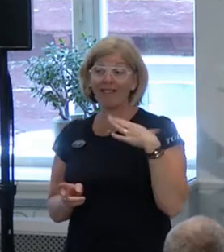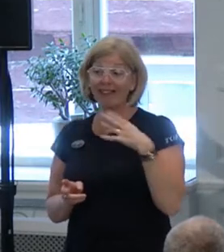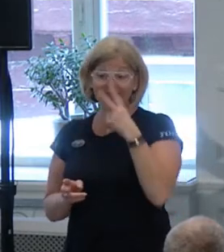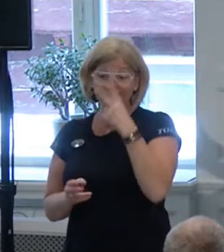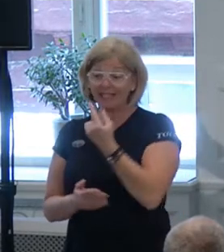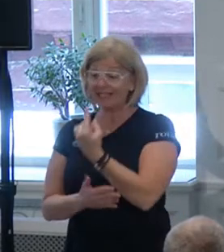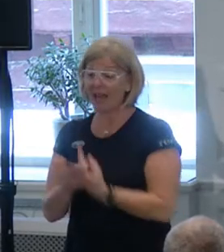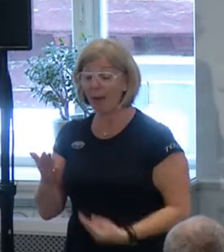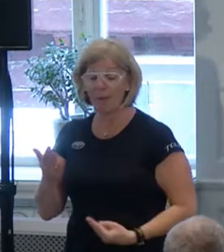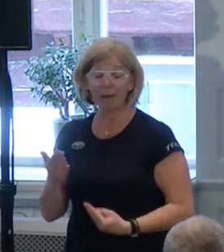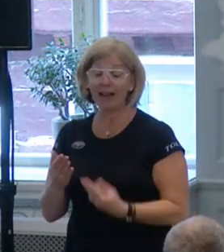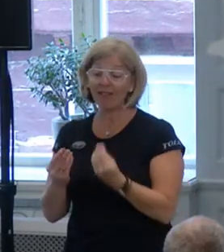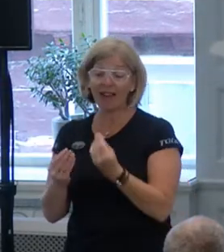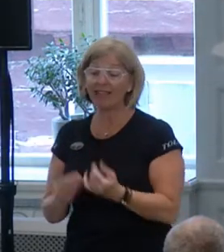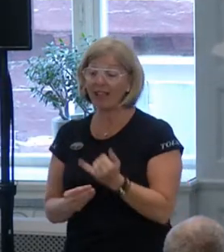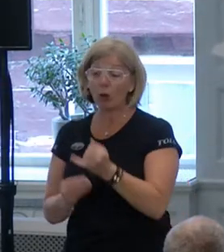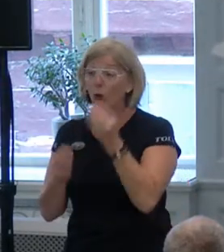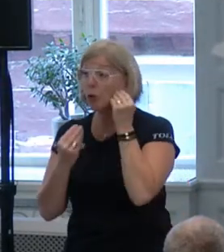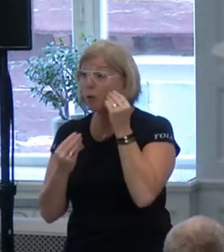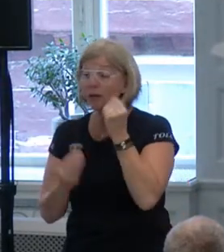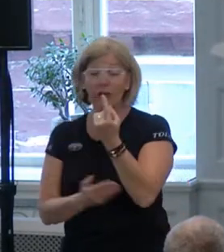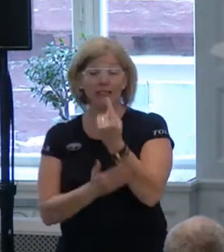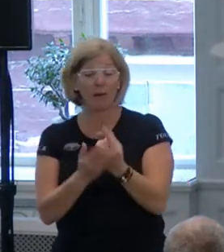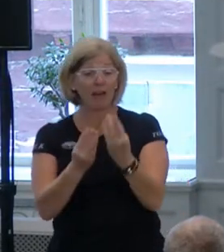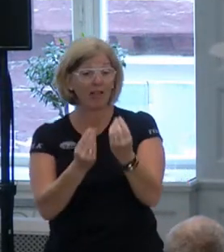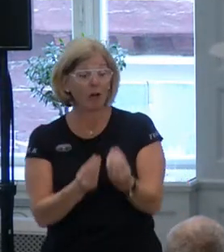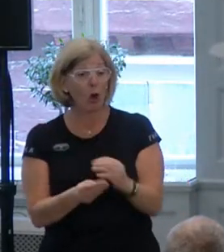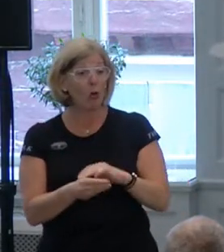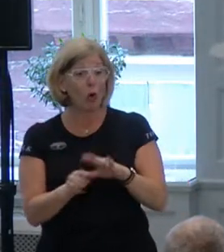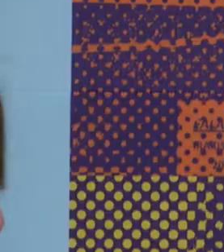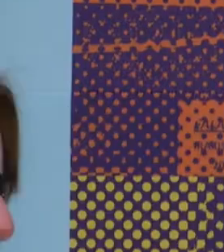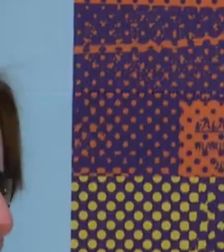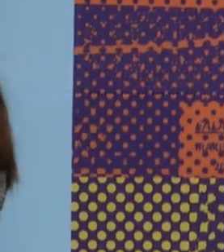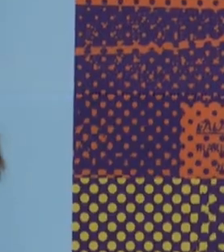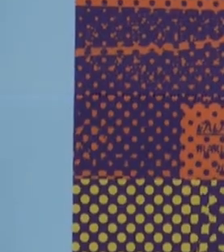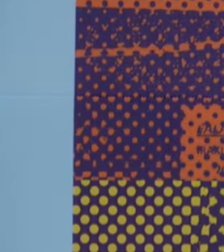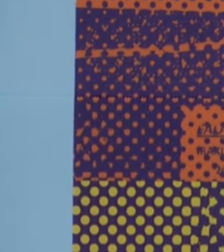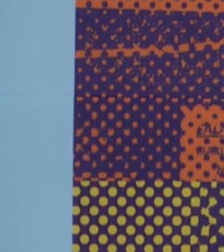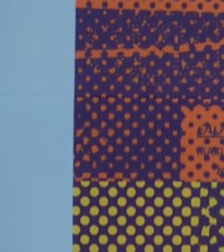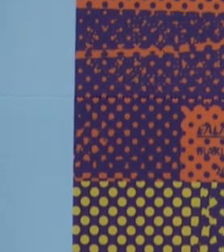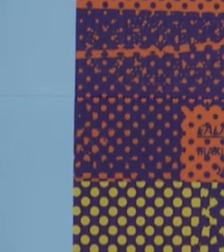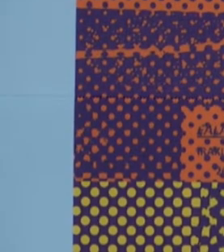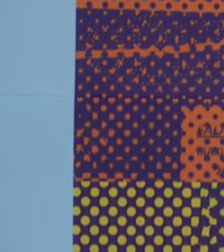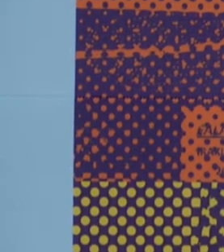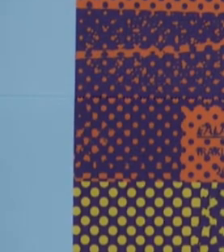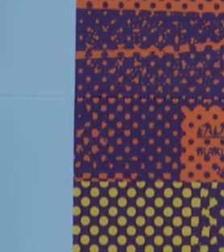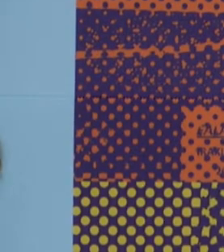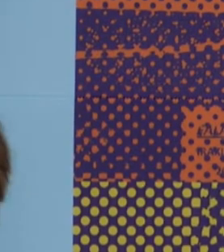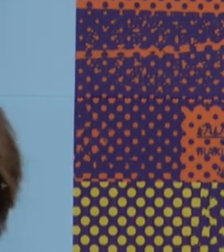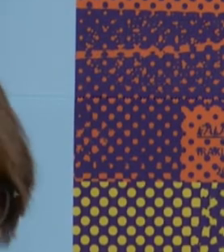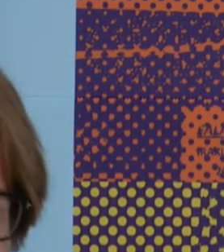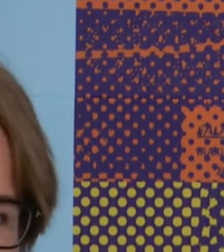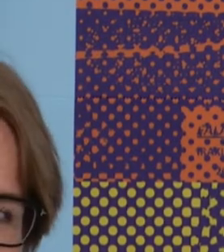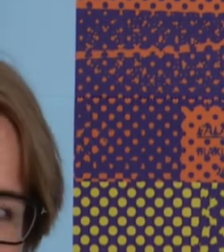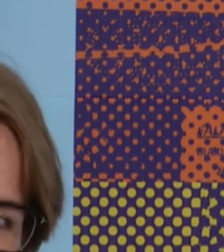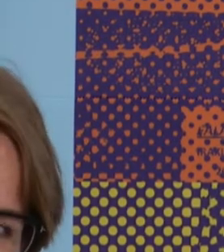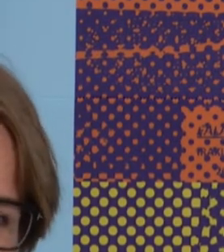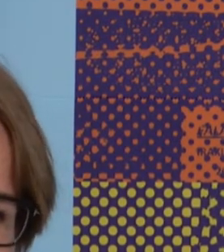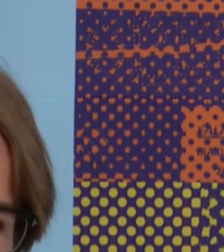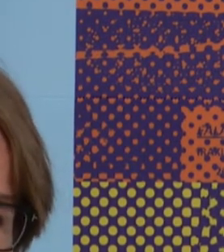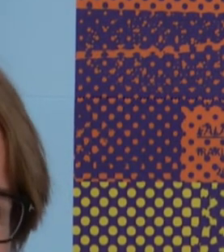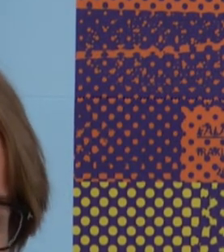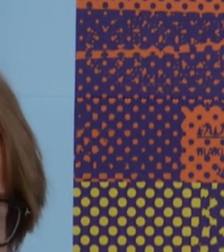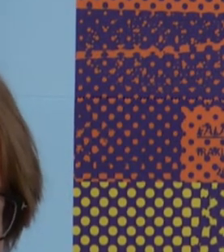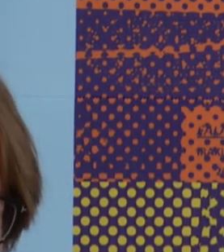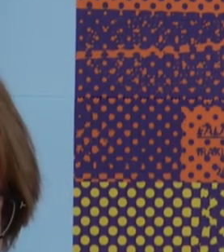Jag vill inte se en sämre kvalitet på sjukvården som vi har, utan jag vill ju se bättre kvalitet på utbildningen. Jag vill se bättre kvalitet på sjukvården. Så att hittar